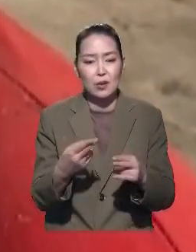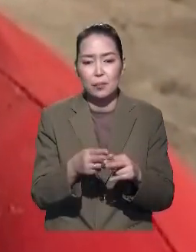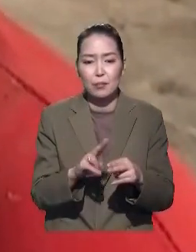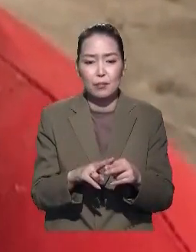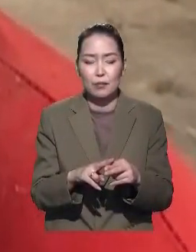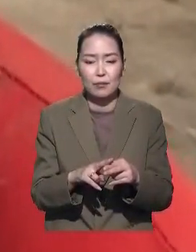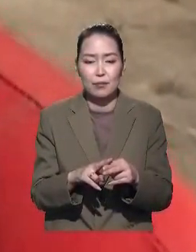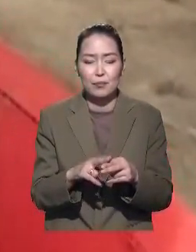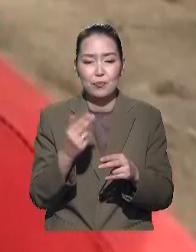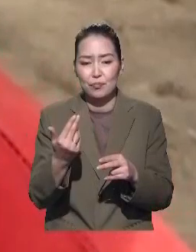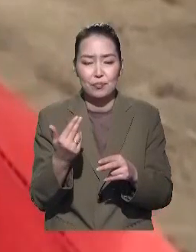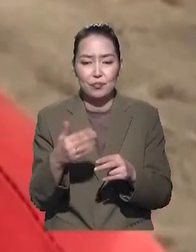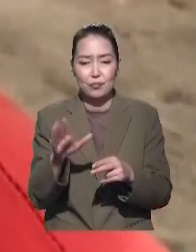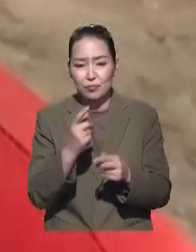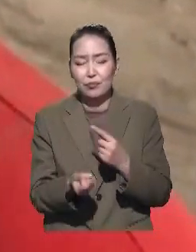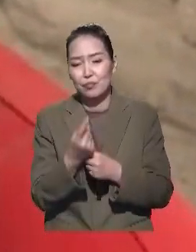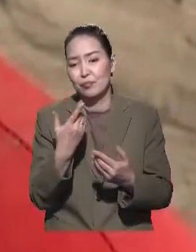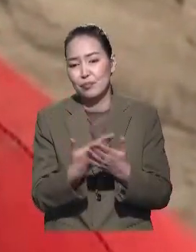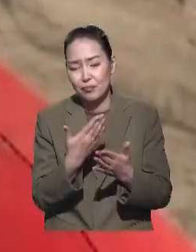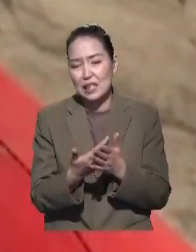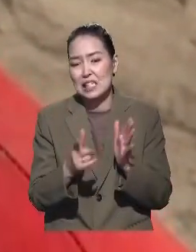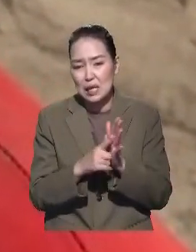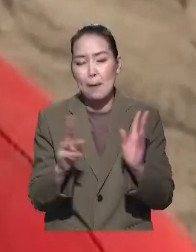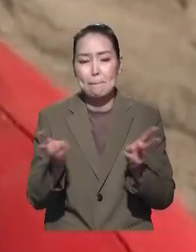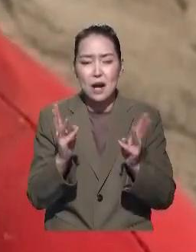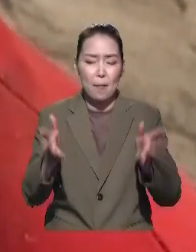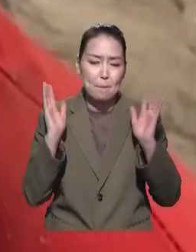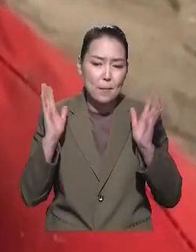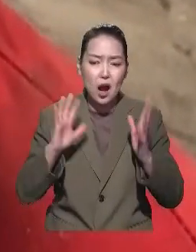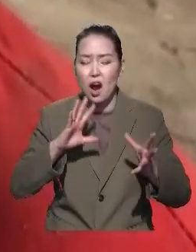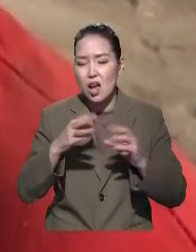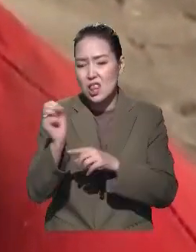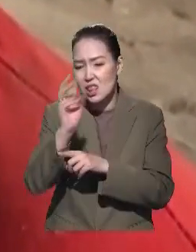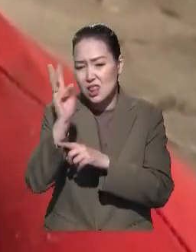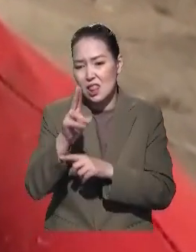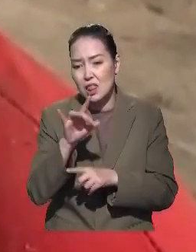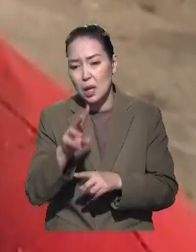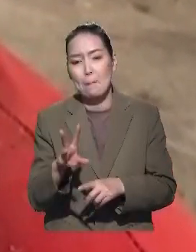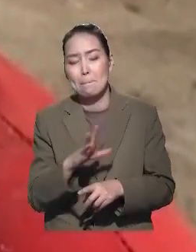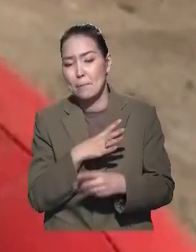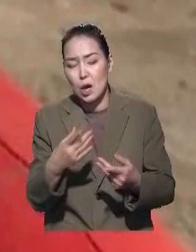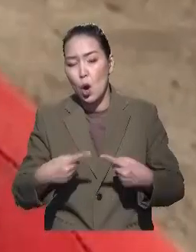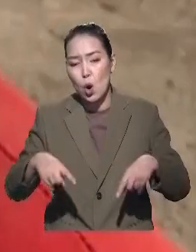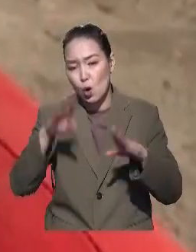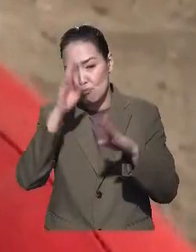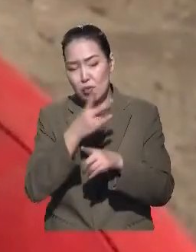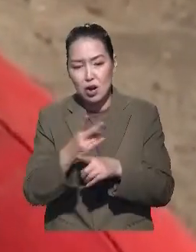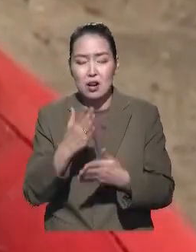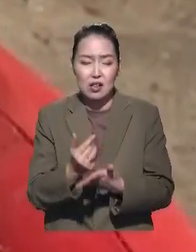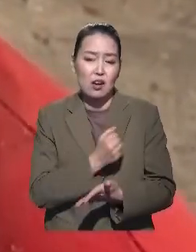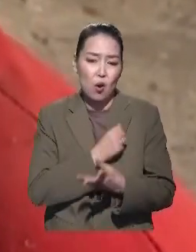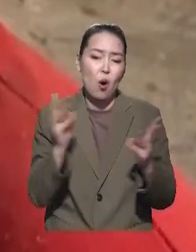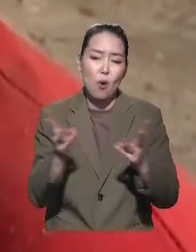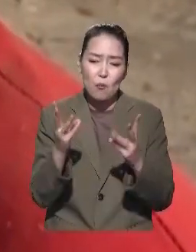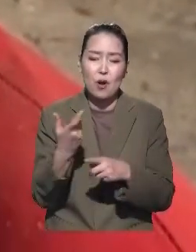За 15 дней у нас произошло примерно 7 пожаров с большим количеством дыма, который наносит вред окружающей среде. К сожалению, пожары –